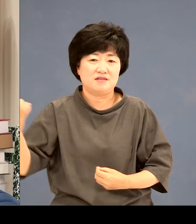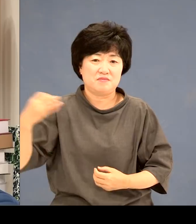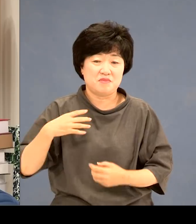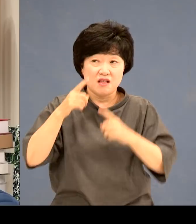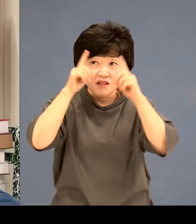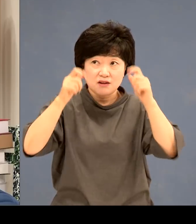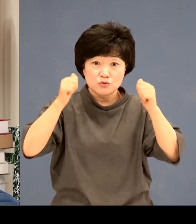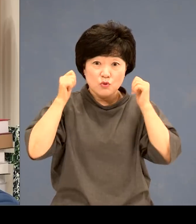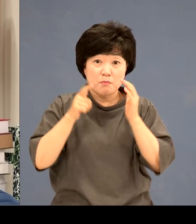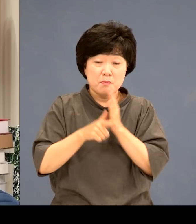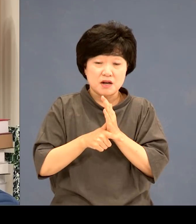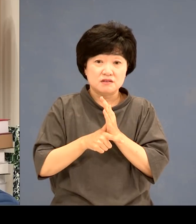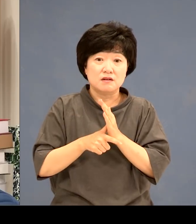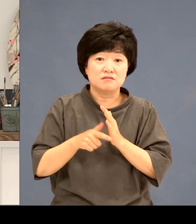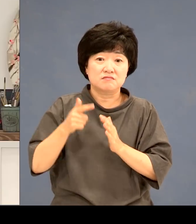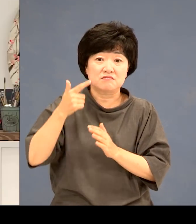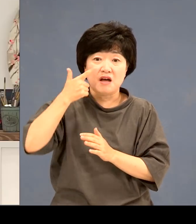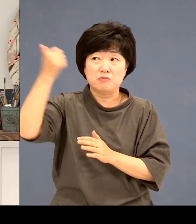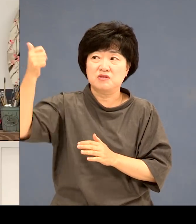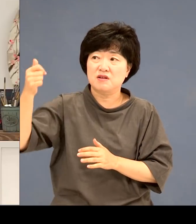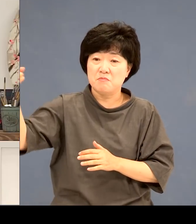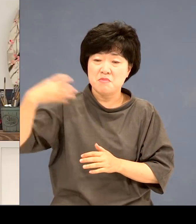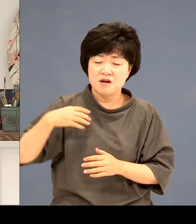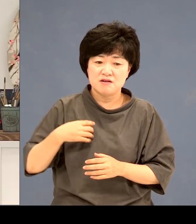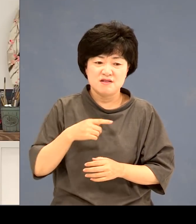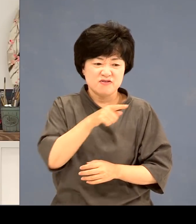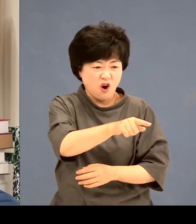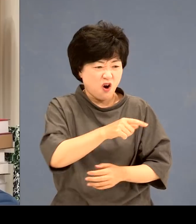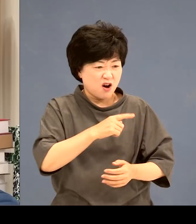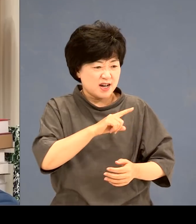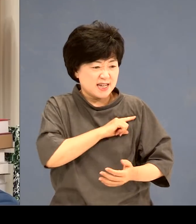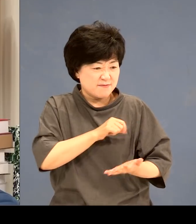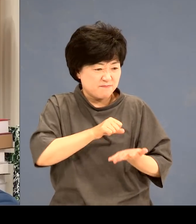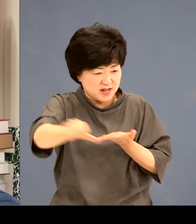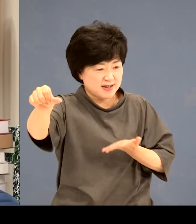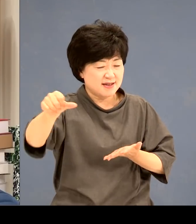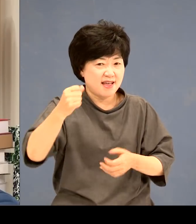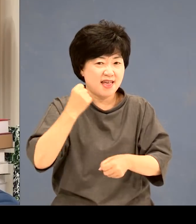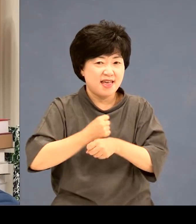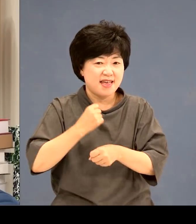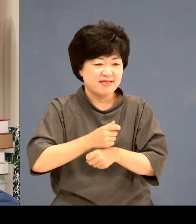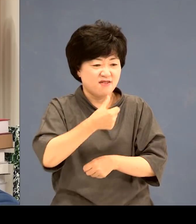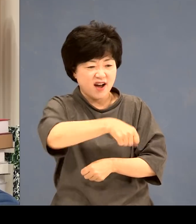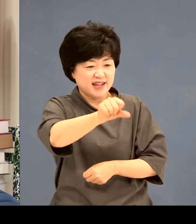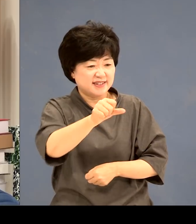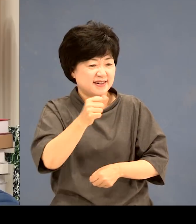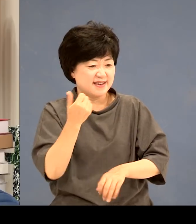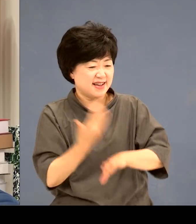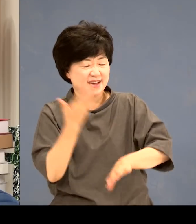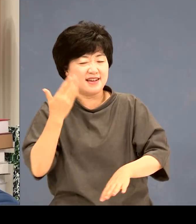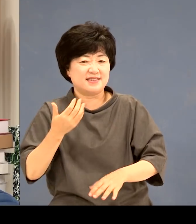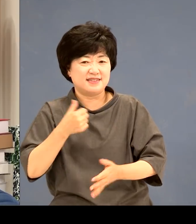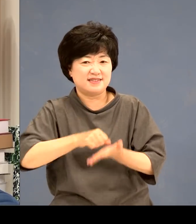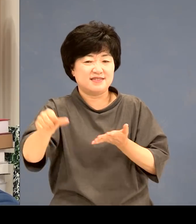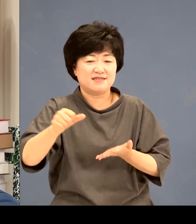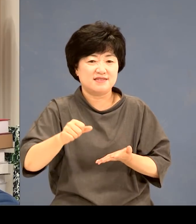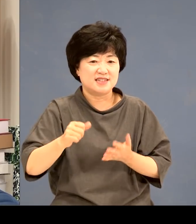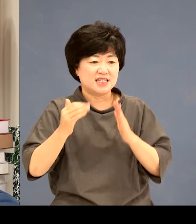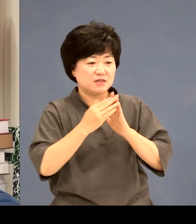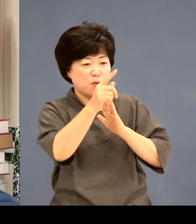때는 호적에서 파버리겠다라고 이제 말씀하셔서 너는 더 이상 나의 아들이